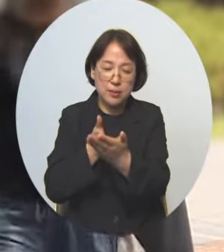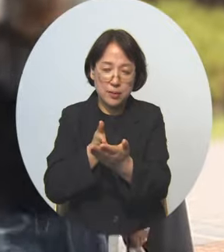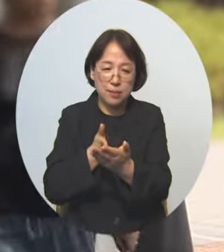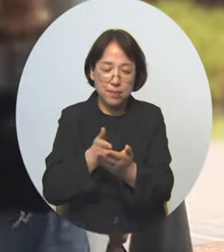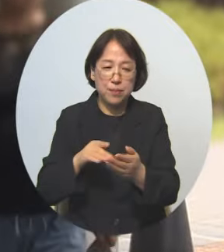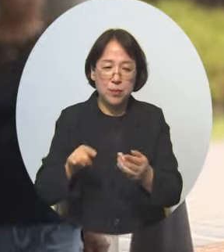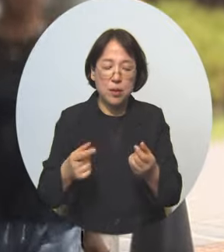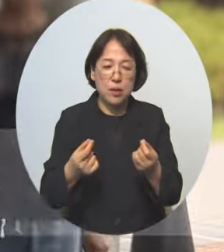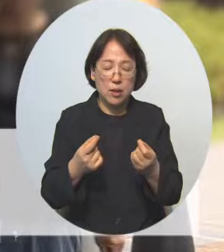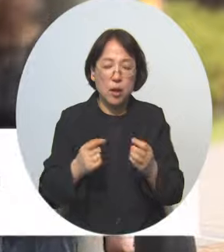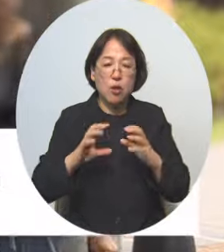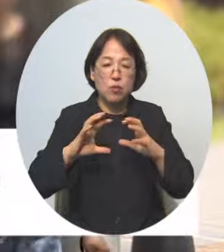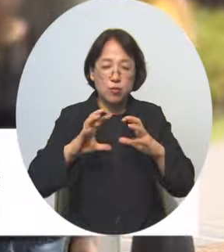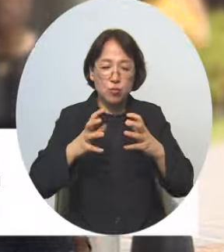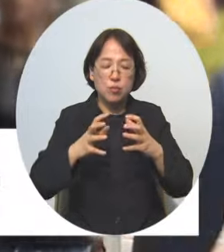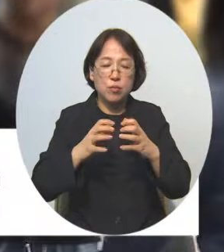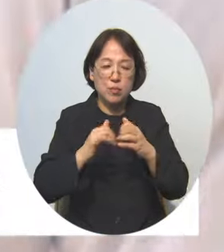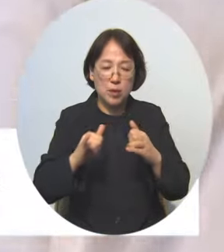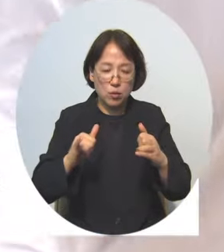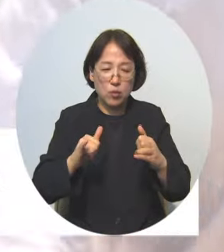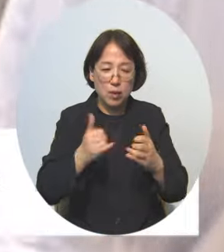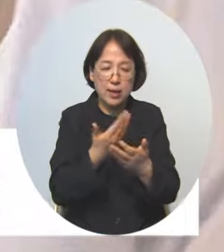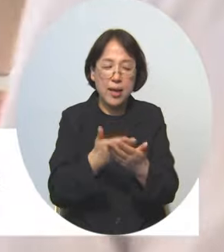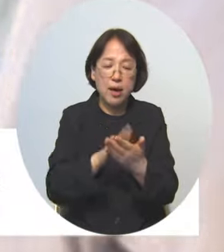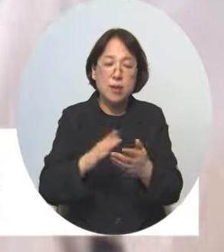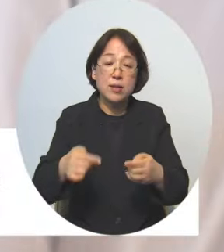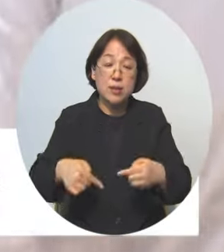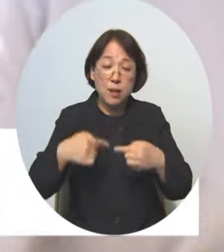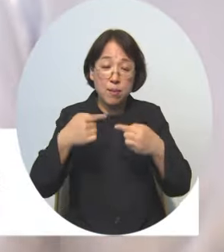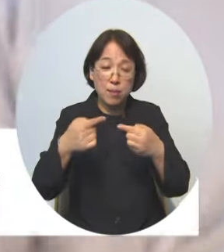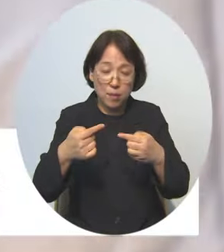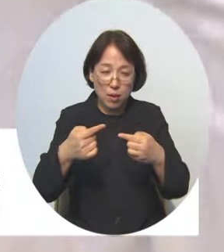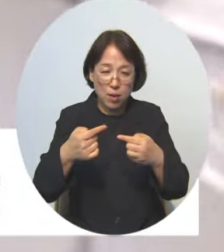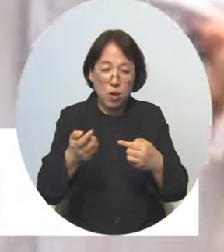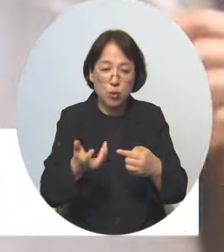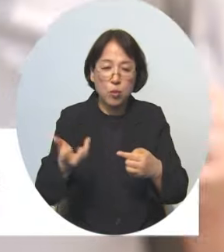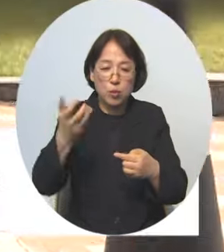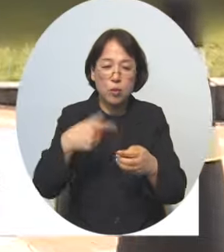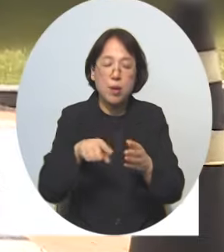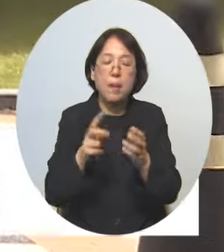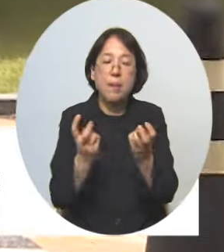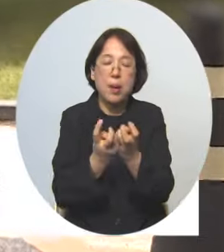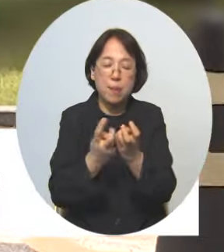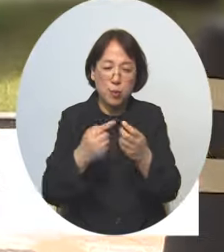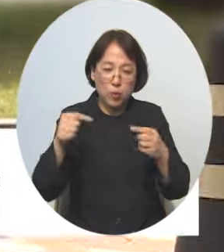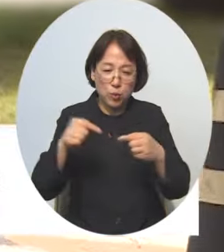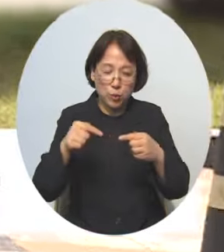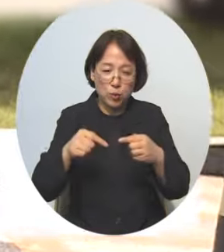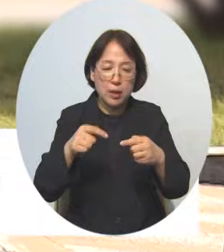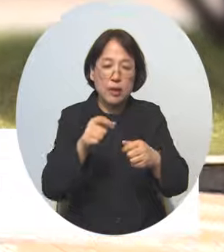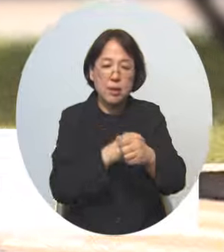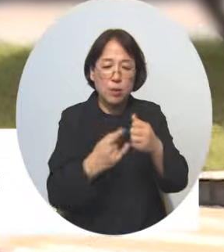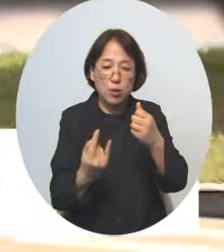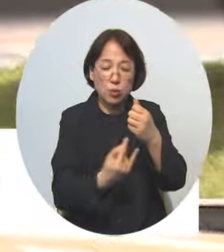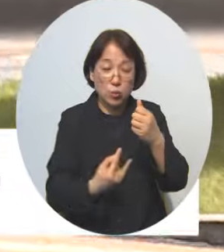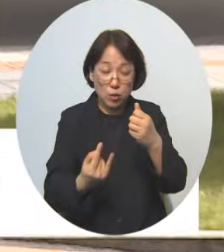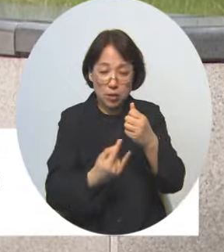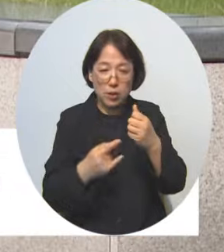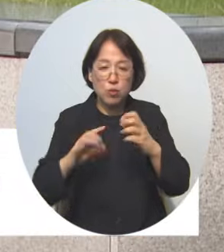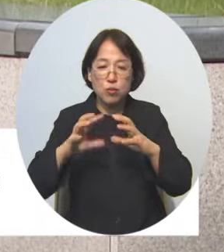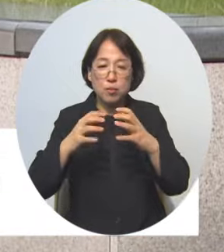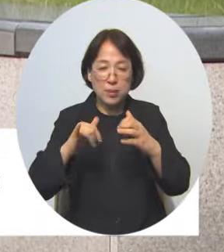이와 함께 국민과 의료계의 의료개혁 참여를 높이기 위한 방안도 논의됐습니다. 특위는 국민자문단을